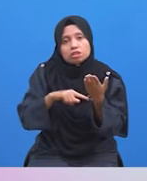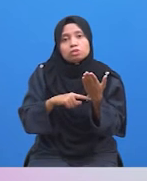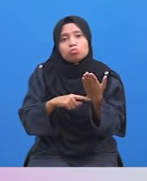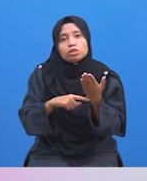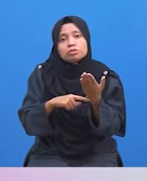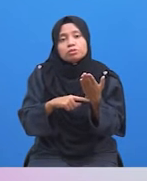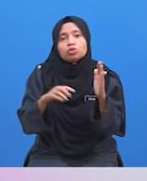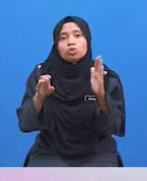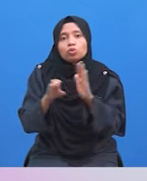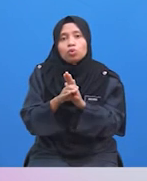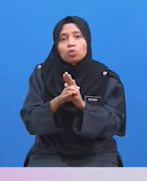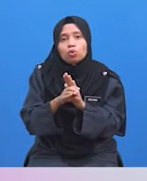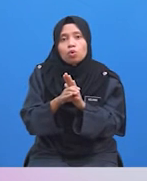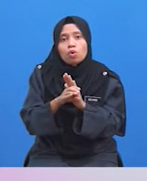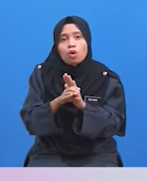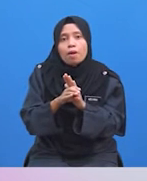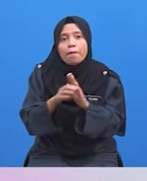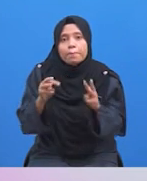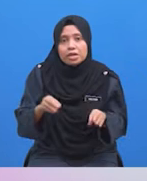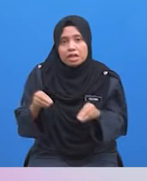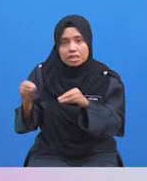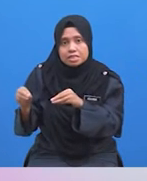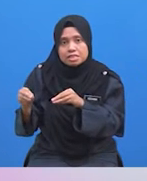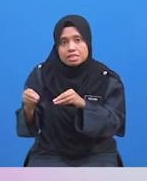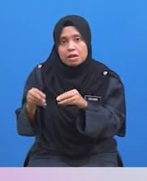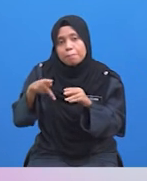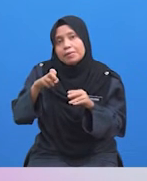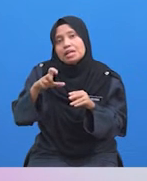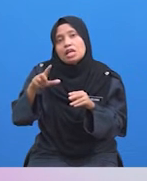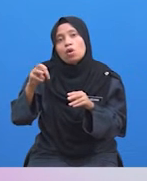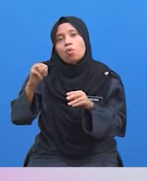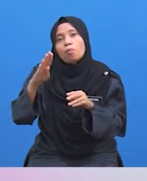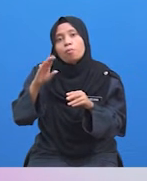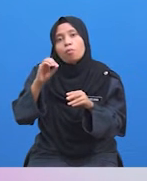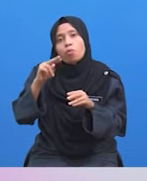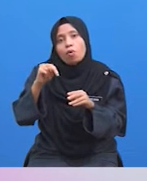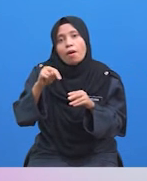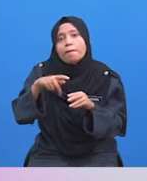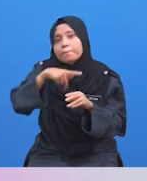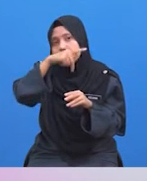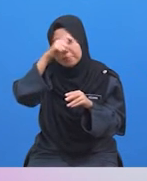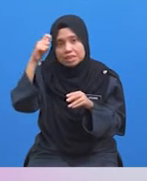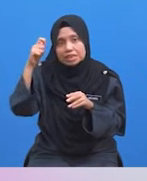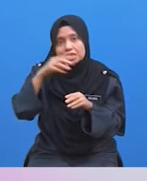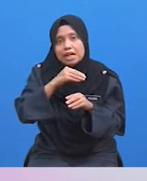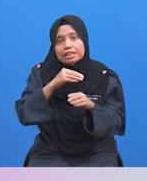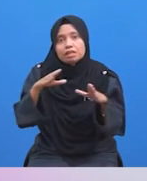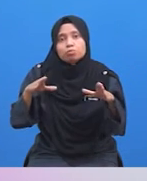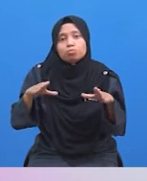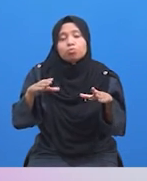asalnya contohnya migrasi pelombokan pencerna dan buruh binaan kedua